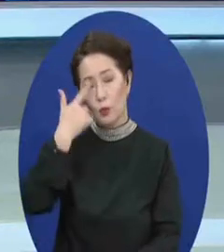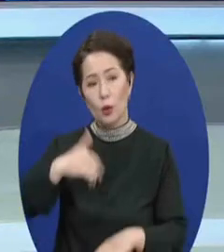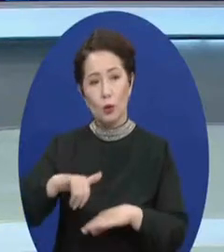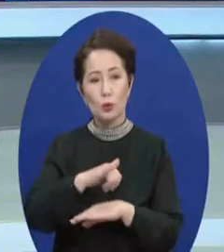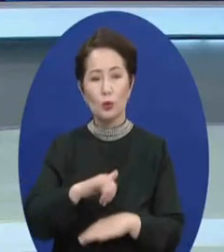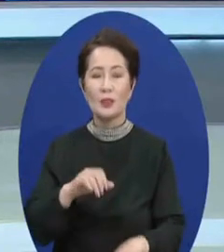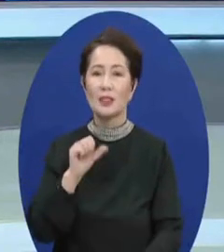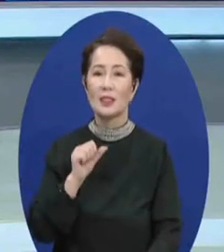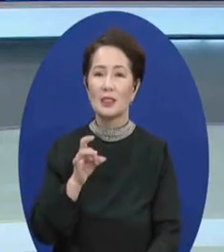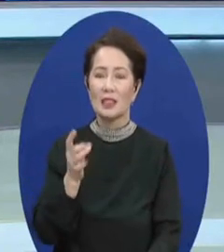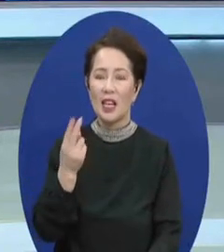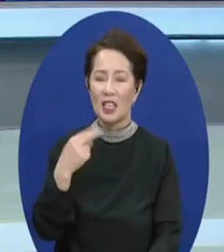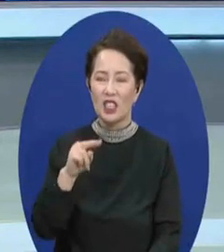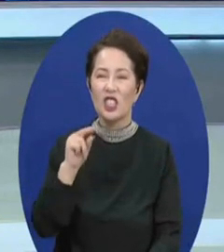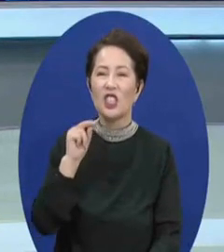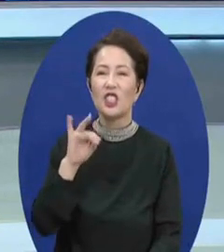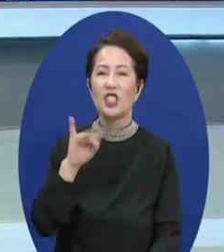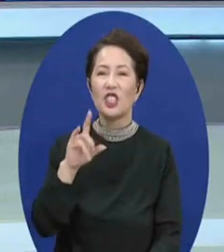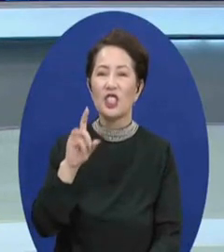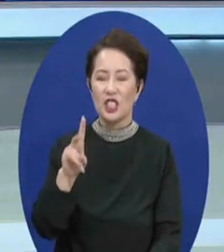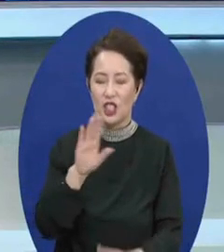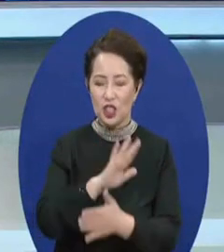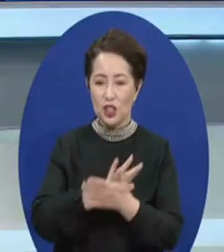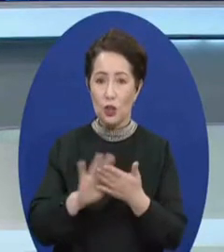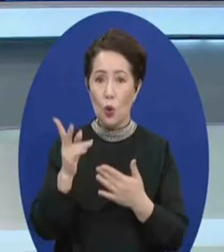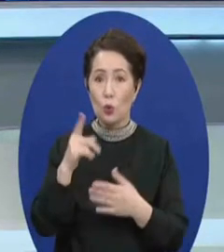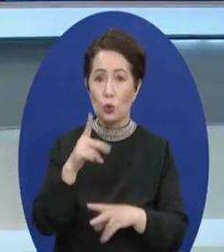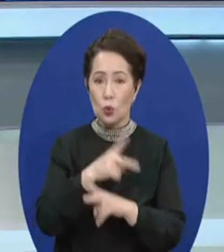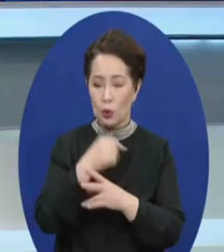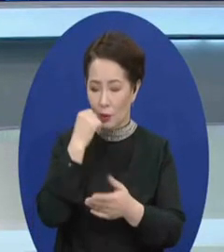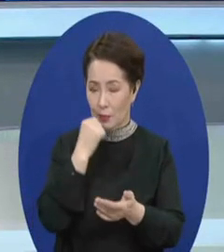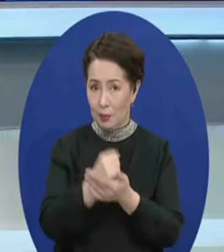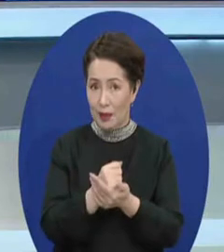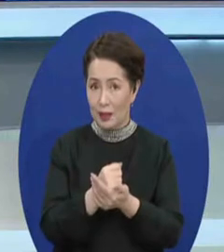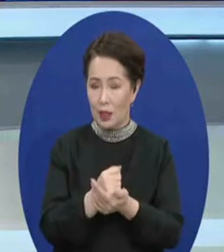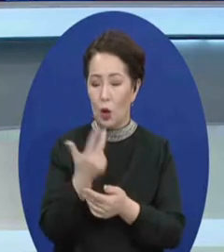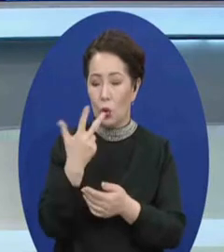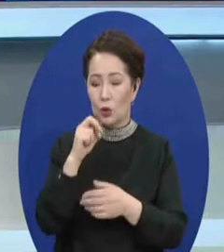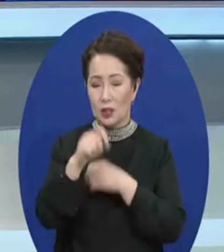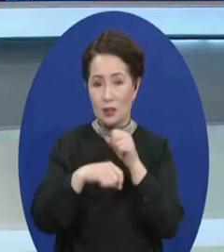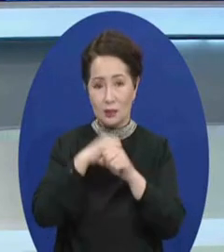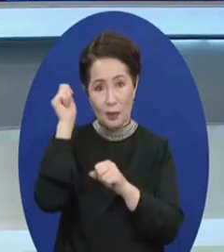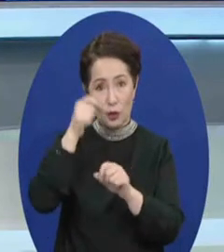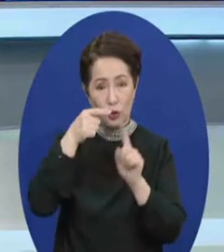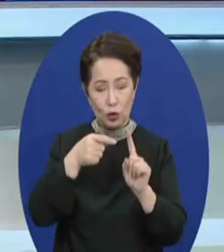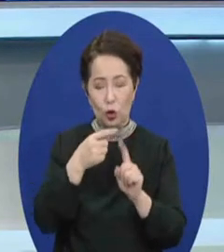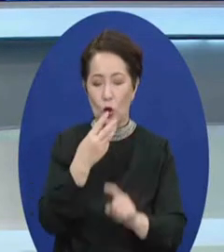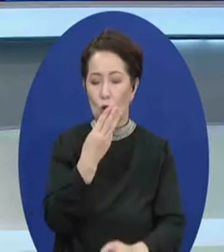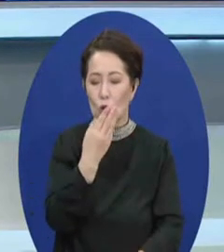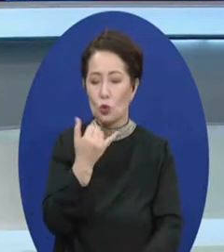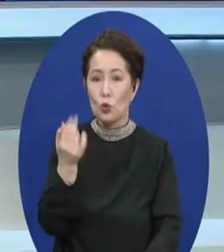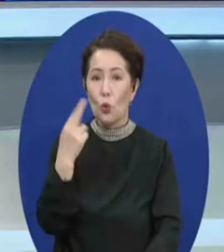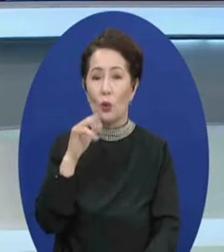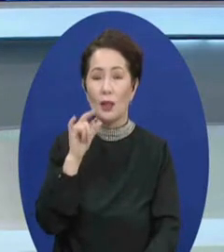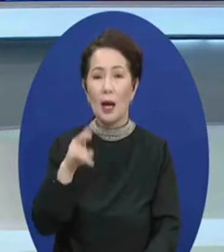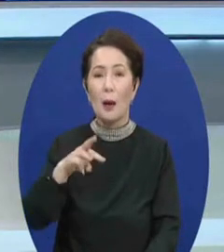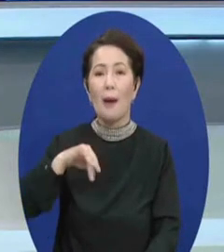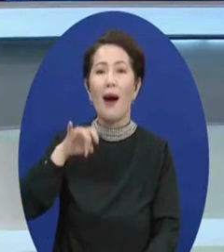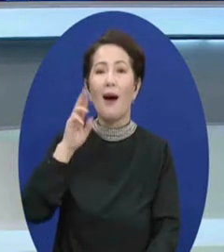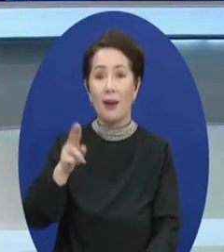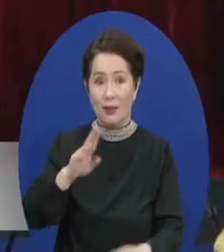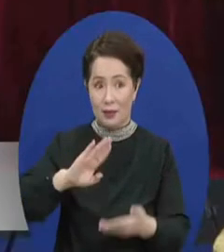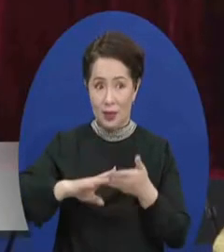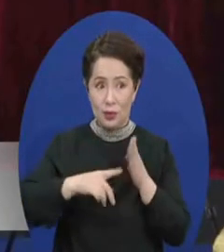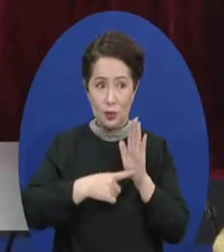Монгол улсын ардчилсан шинэ үндсэн хууль батлагдсаны 30 жилийн ой зориулсан шуудангийн марк хэвлэгдээд байна. Маркийг танилцуулах ёсол өнөөдөр төрийн ордонд